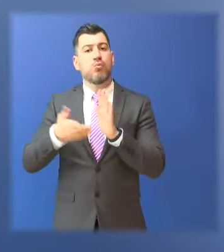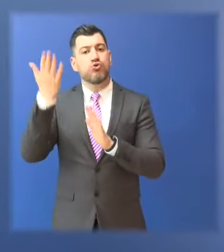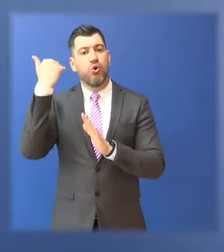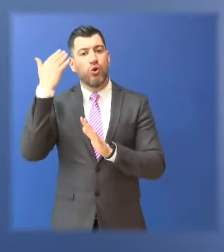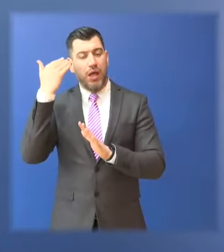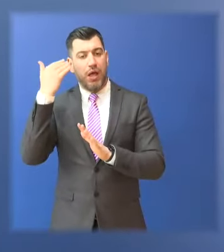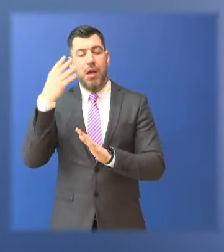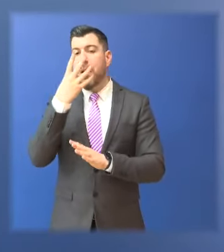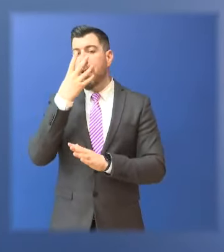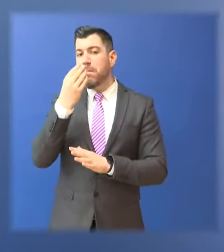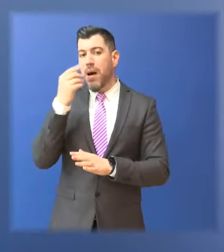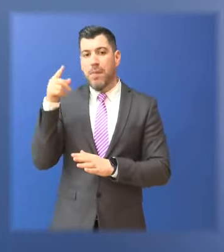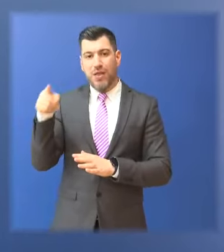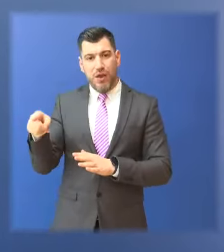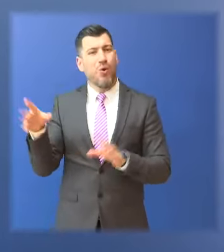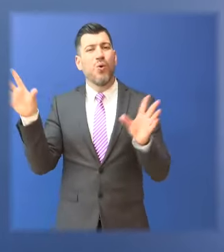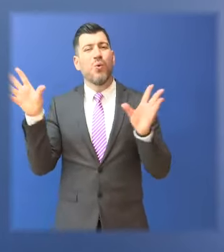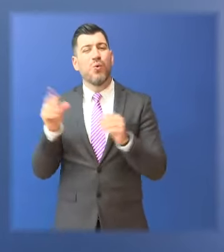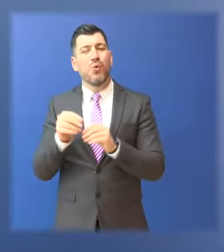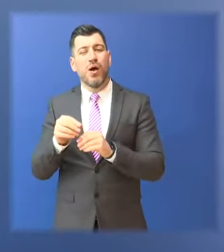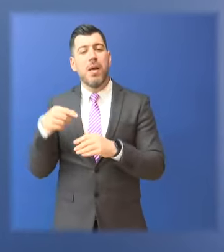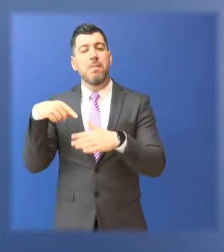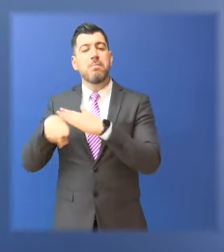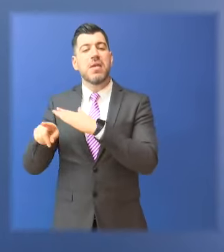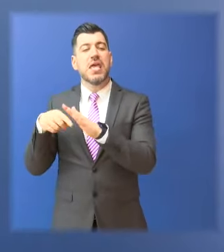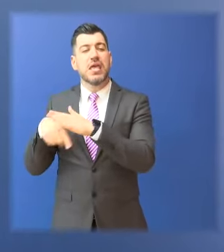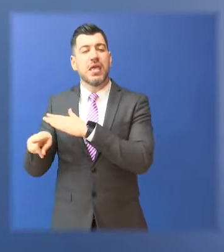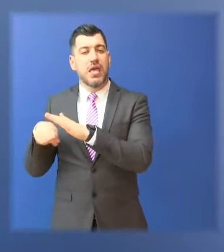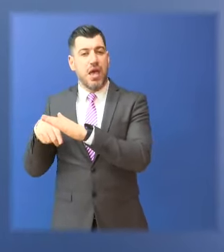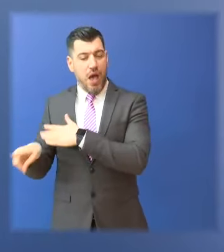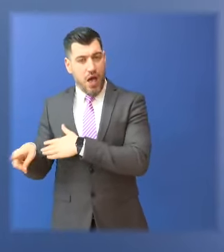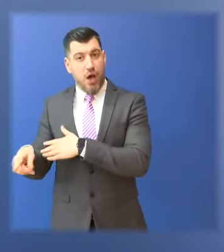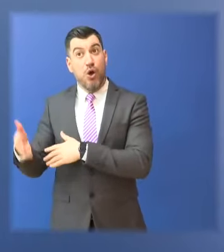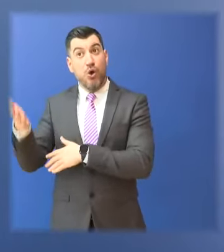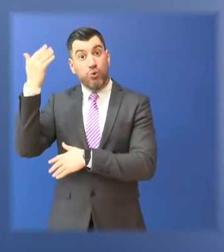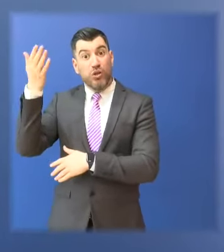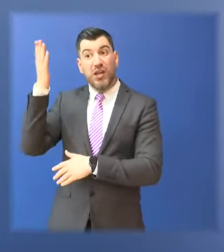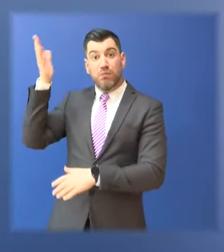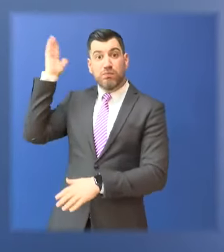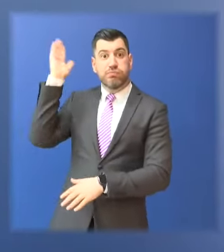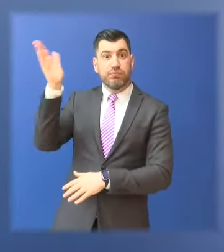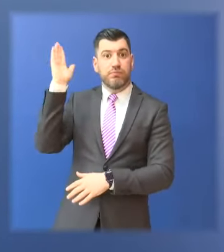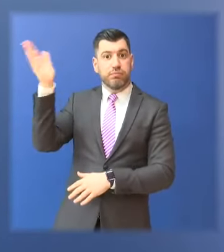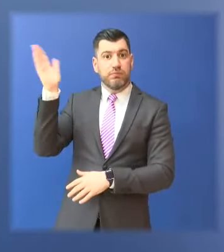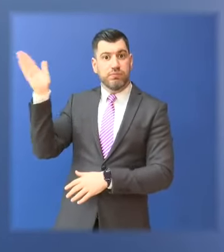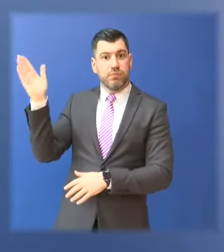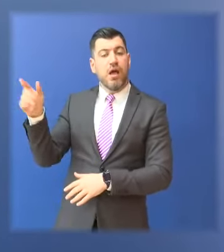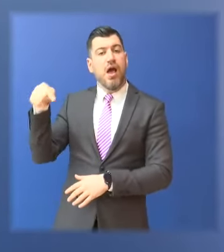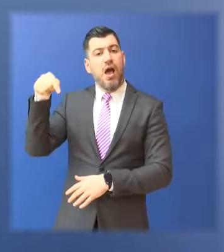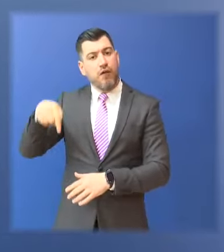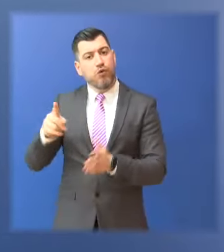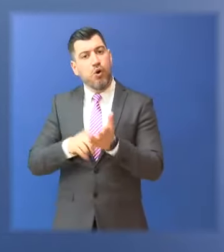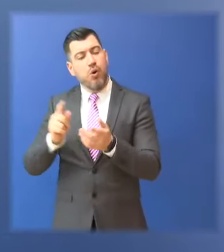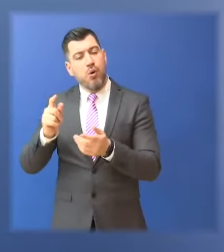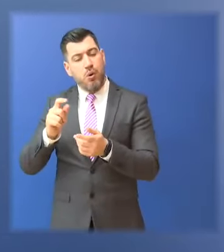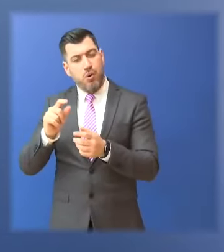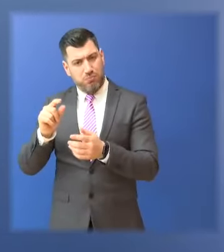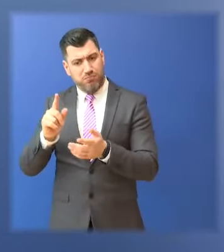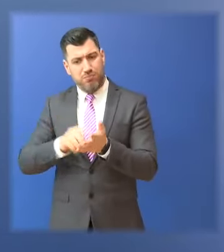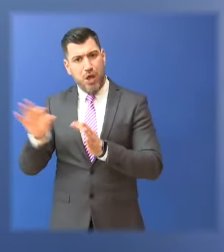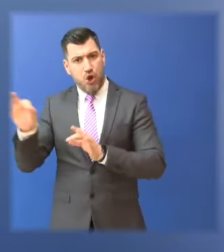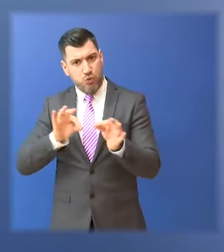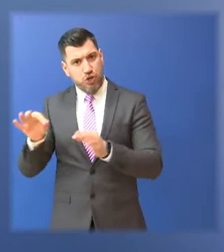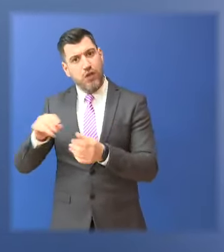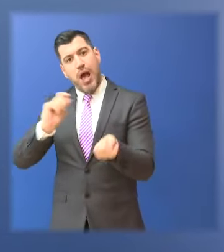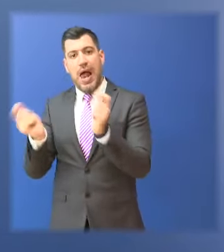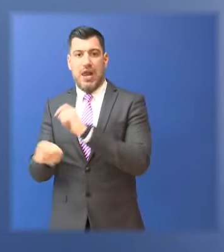82 με μια παραδοχή ότι η κεντροδεξιά σε μεγάλο βαθμό ήταν ακόλουθη των εξελίξεων σε τέτοια ζητήματα. Με λίγα λόγια,